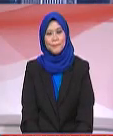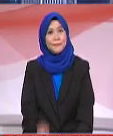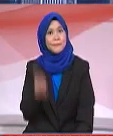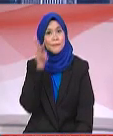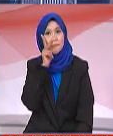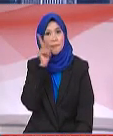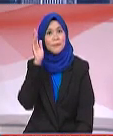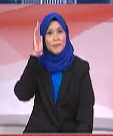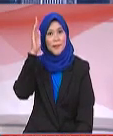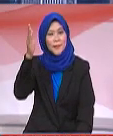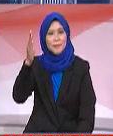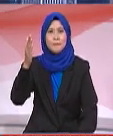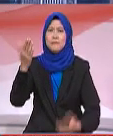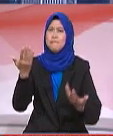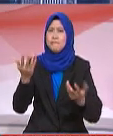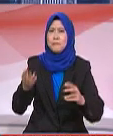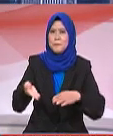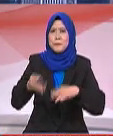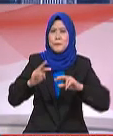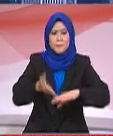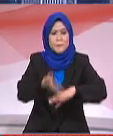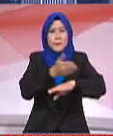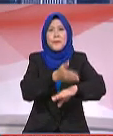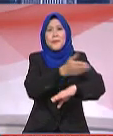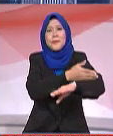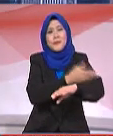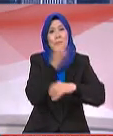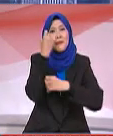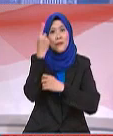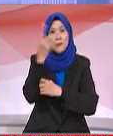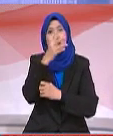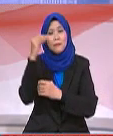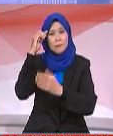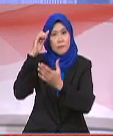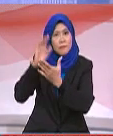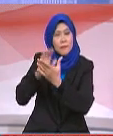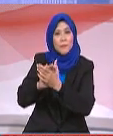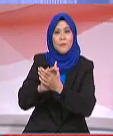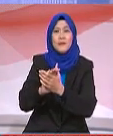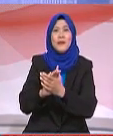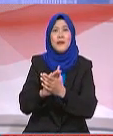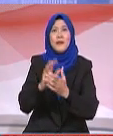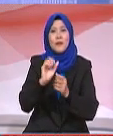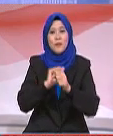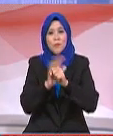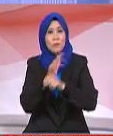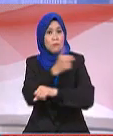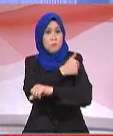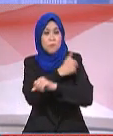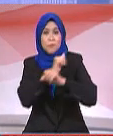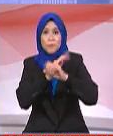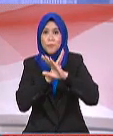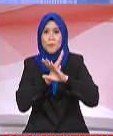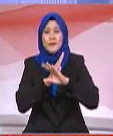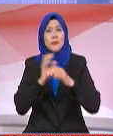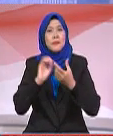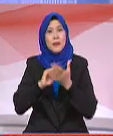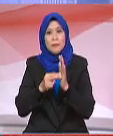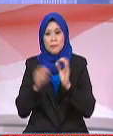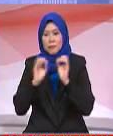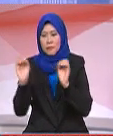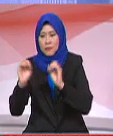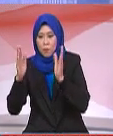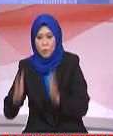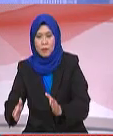Kedah akan mempertingkatkan kefahaman serta keyakinan masyarakat mengenai vaksin COVID-19 agar tiada pihak